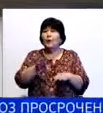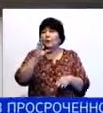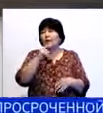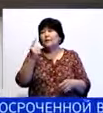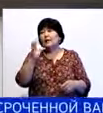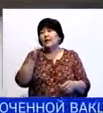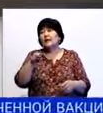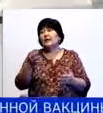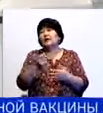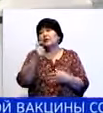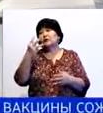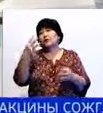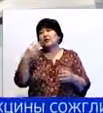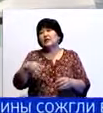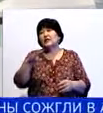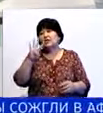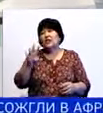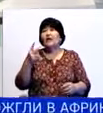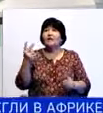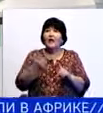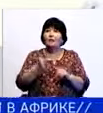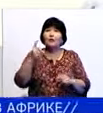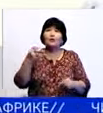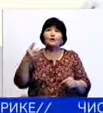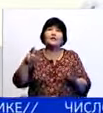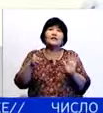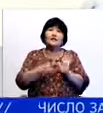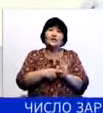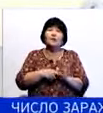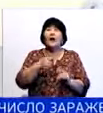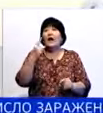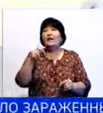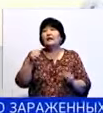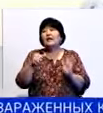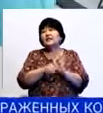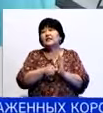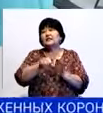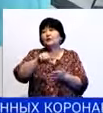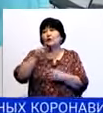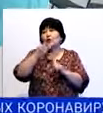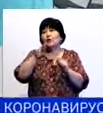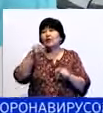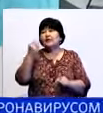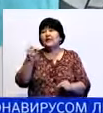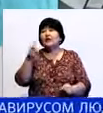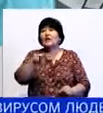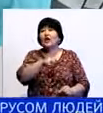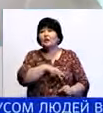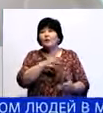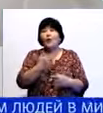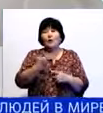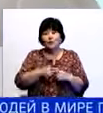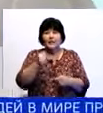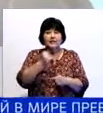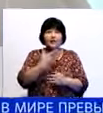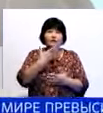первом ЕНТ набрала 134 балла, на втором – 137. Одна из шести претенденток школы-лицея на знак Алтынбелгі уже